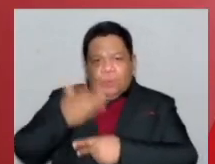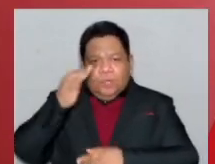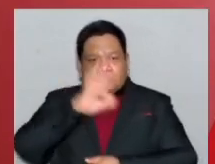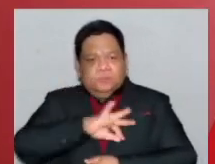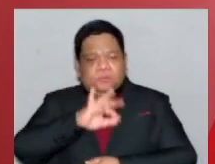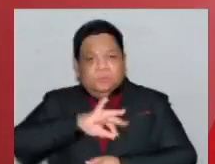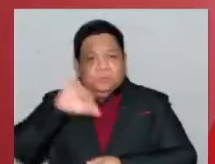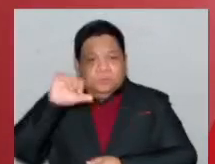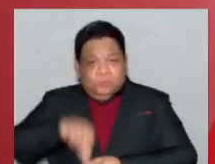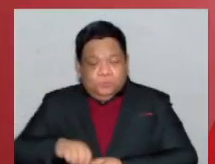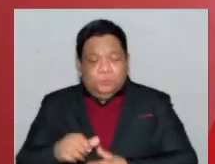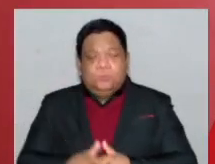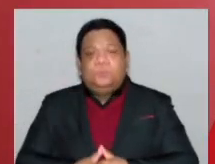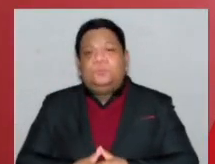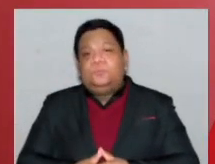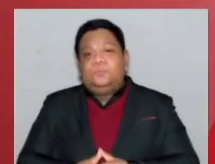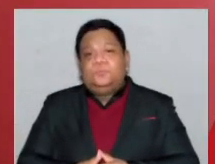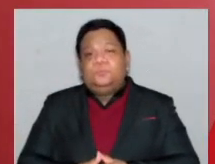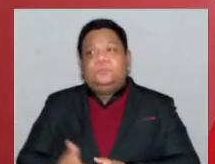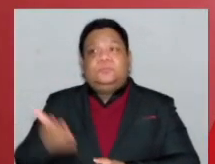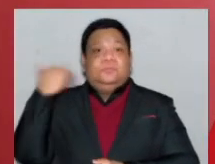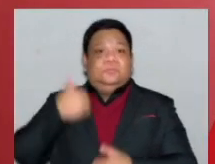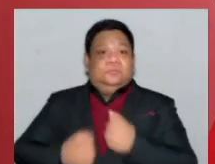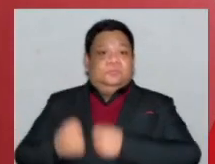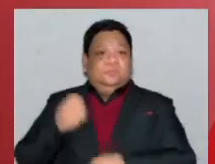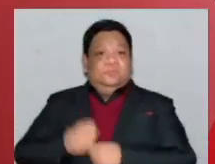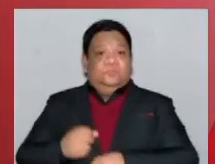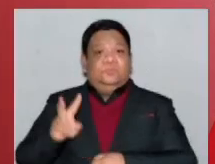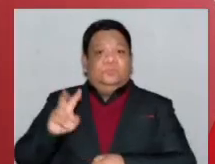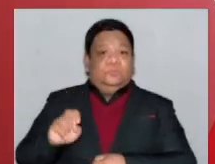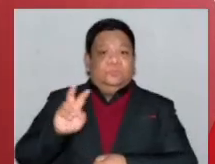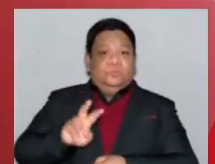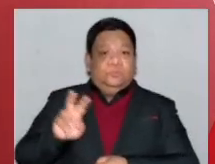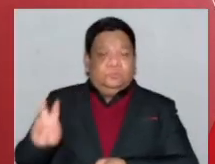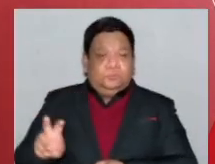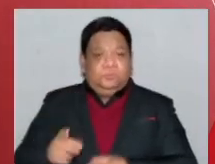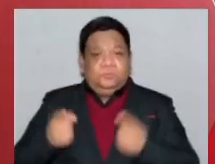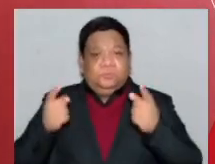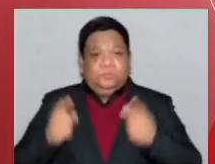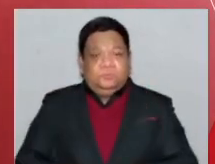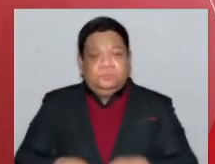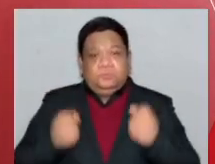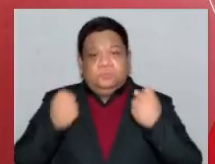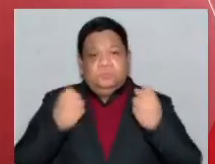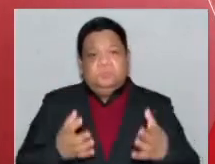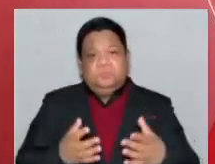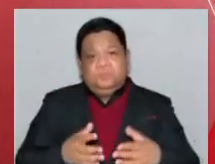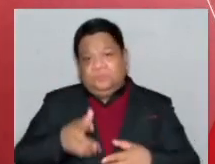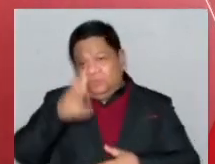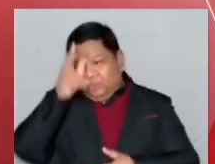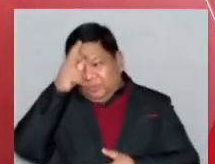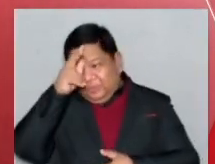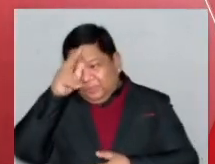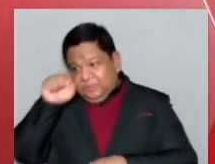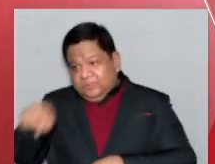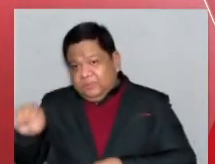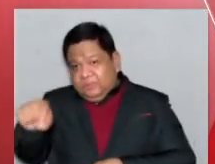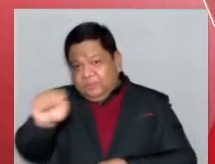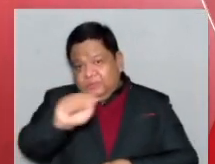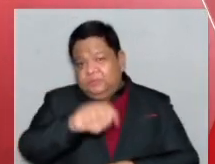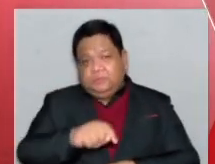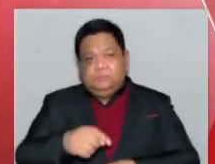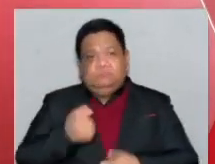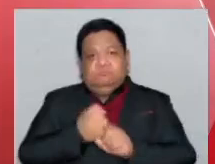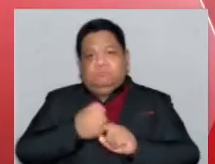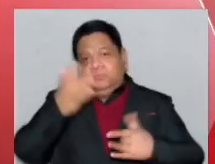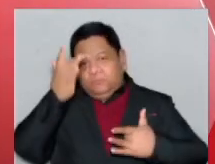nitong nakararang taon naman, tinamaan ng sakit yung mga marami din na manukan. So, nabawasan talaga yung volume